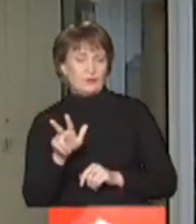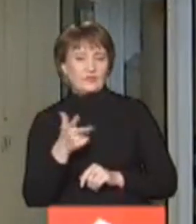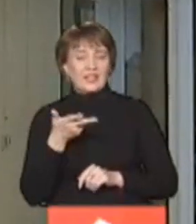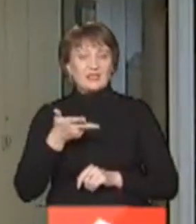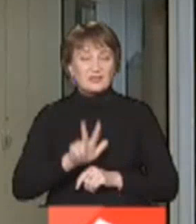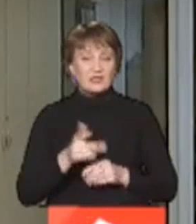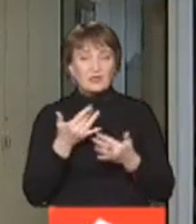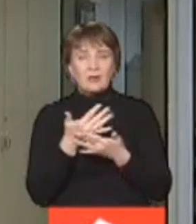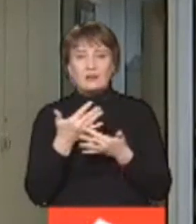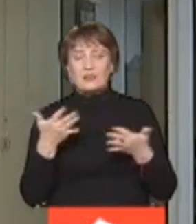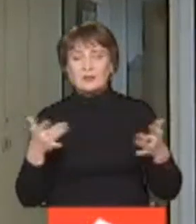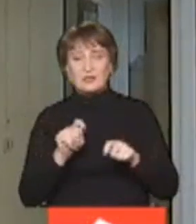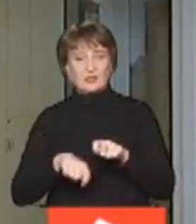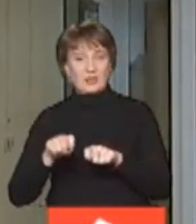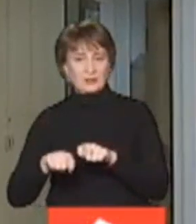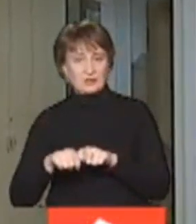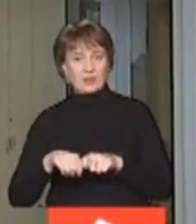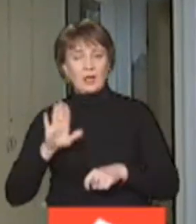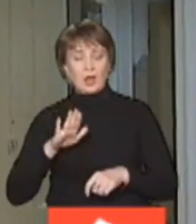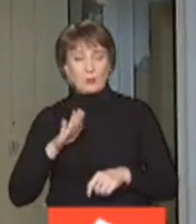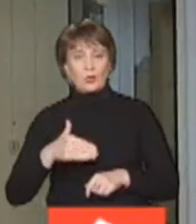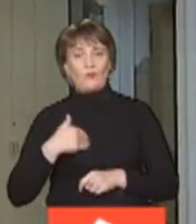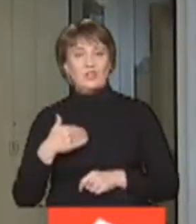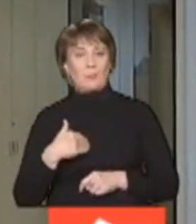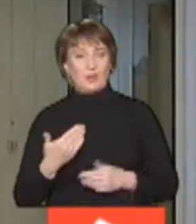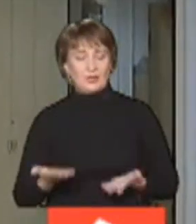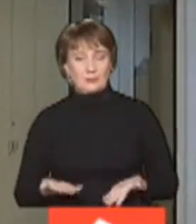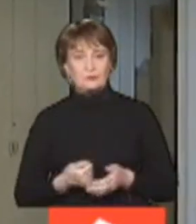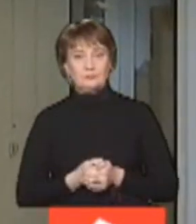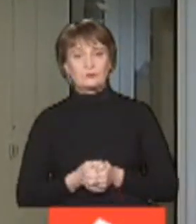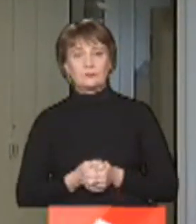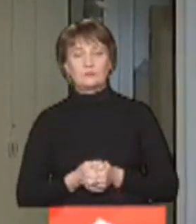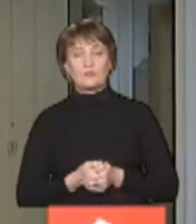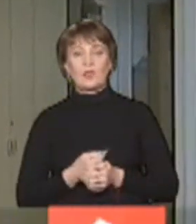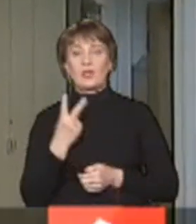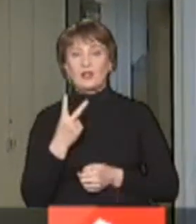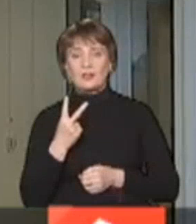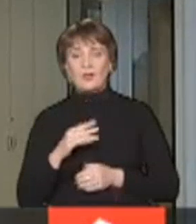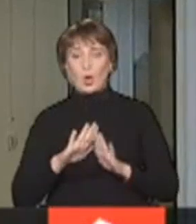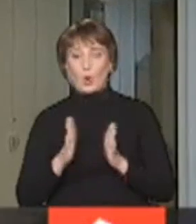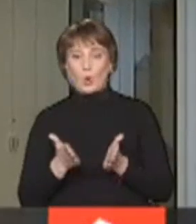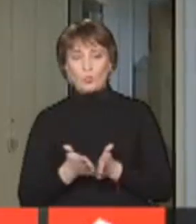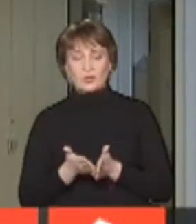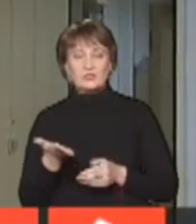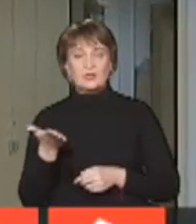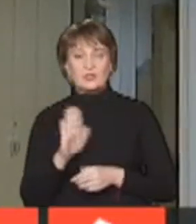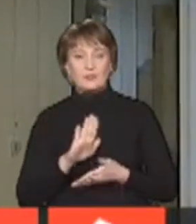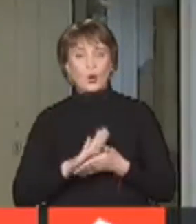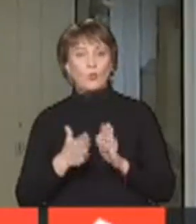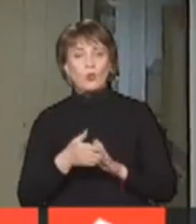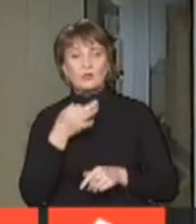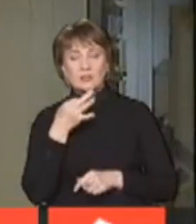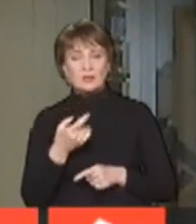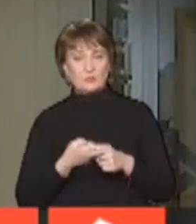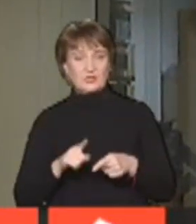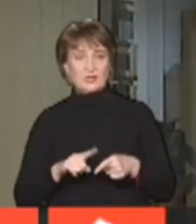різних величини. Потім вітамінні, два вітамінних комплекси, ну давайте умовно скажемо,